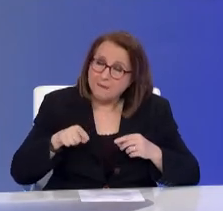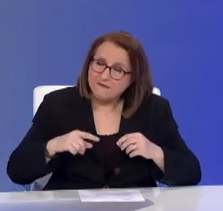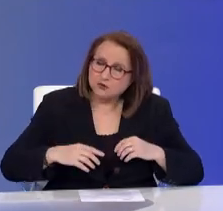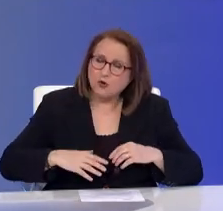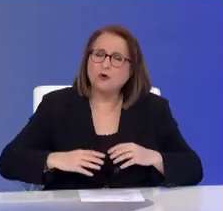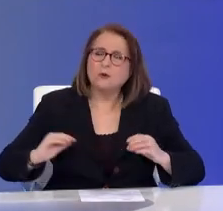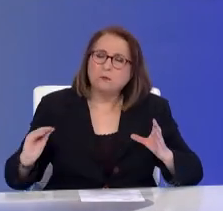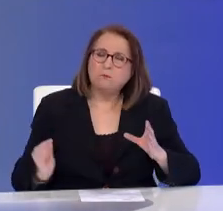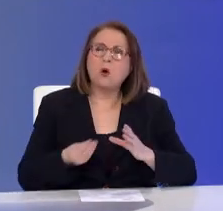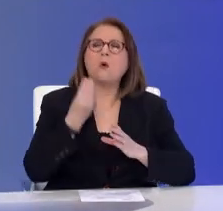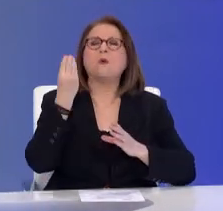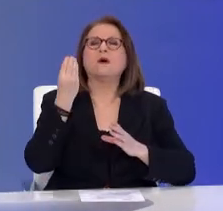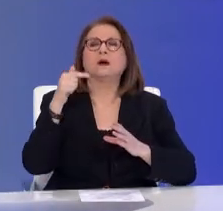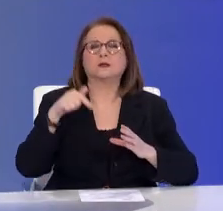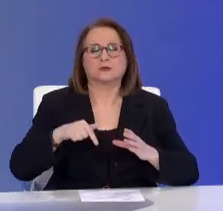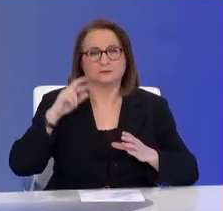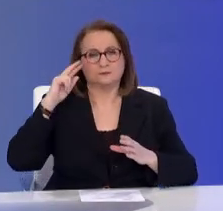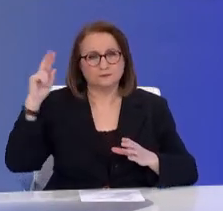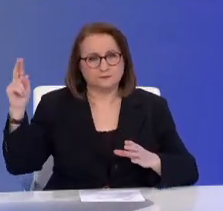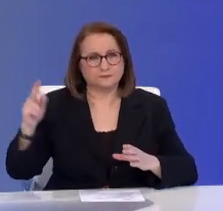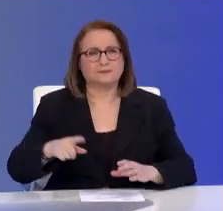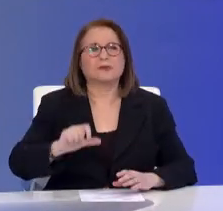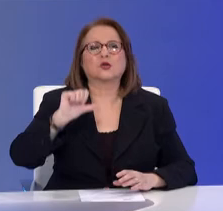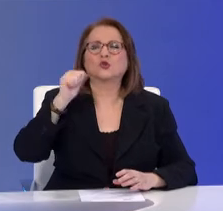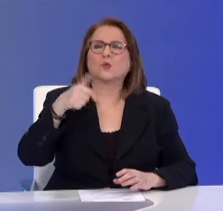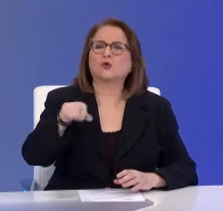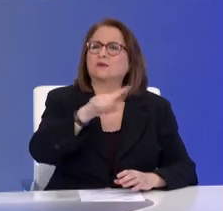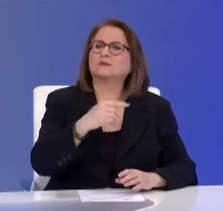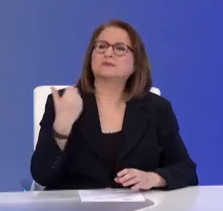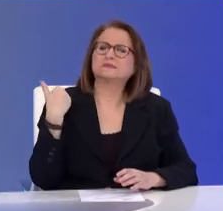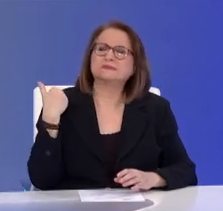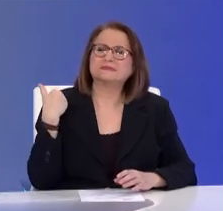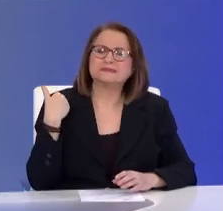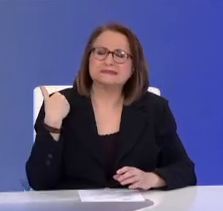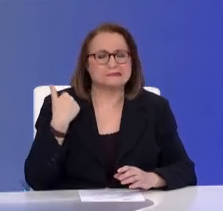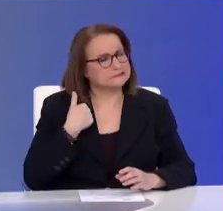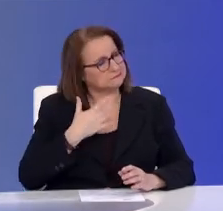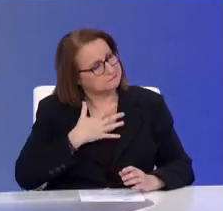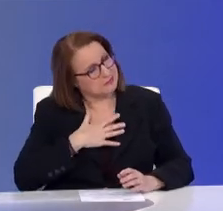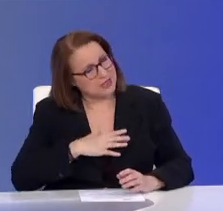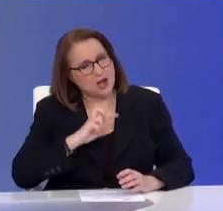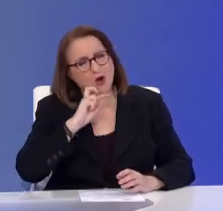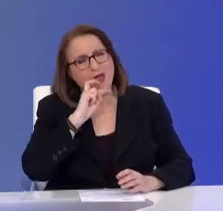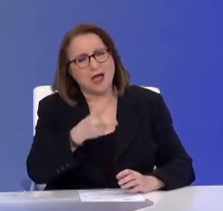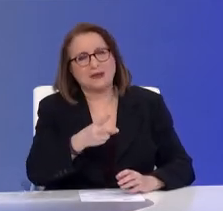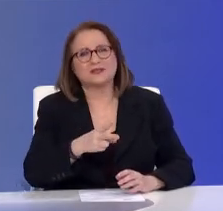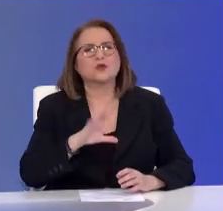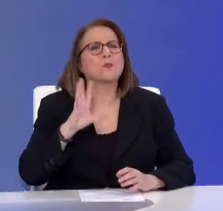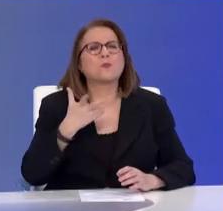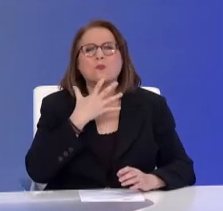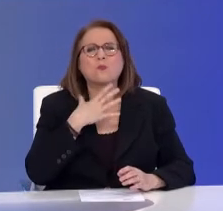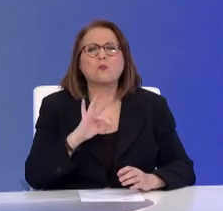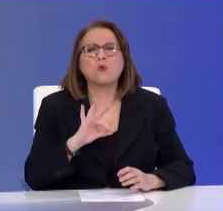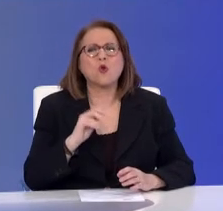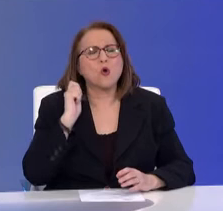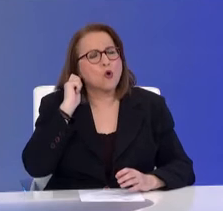είναι γιατί επιλέξαμε να χρησιμοποιήσουμε το όνομα